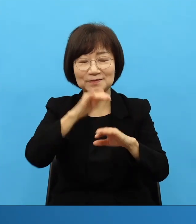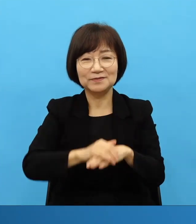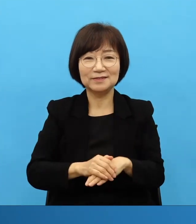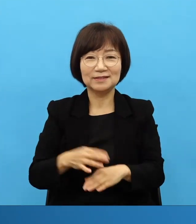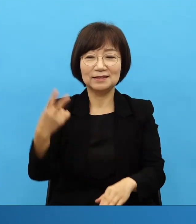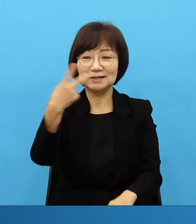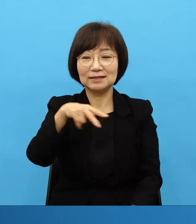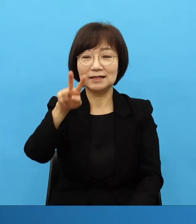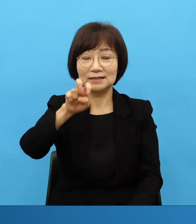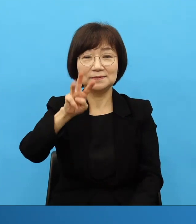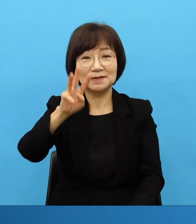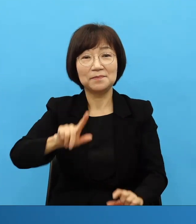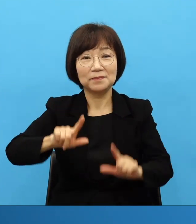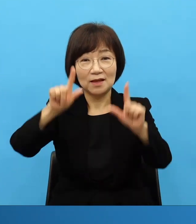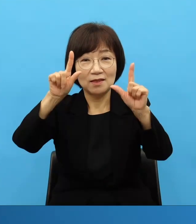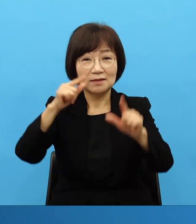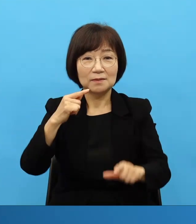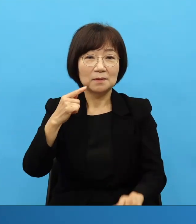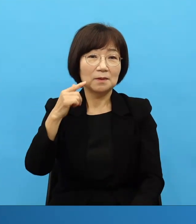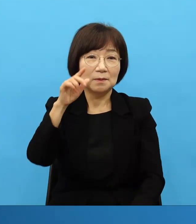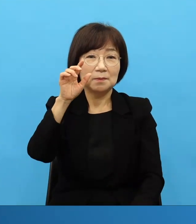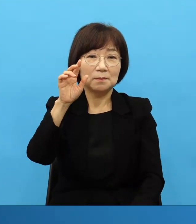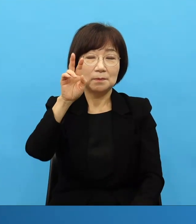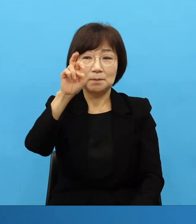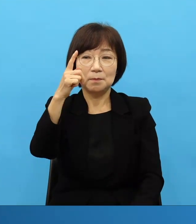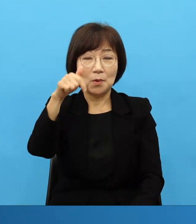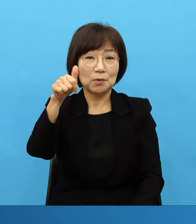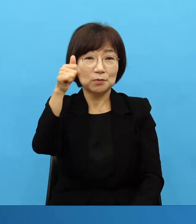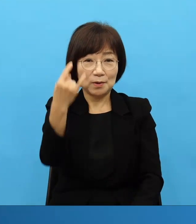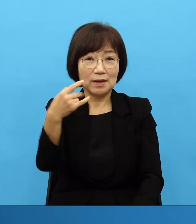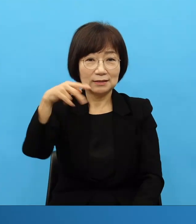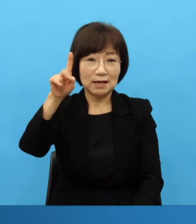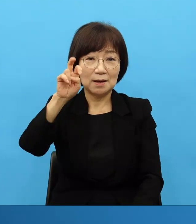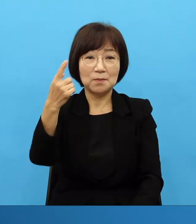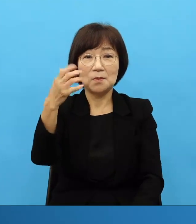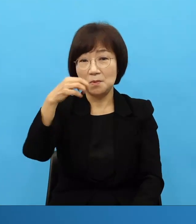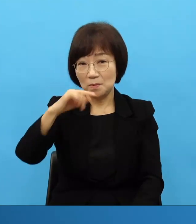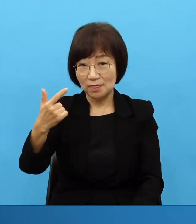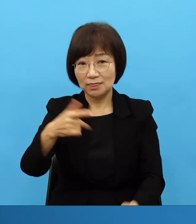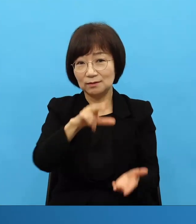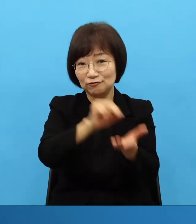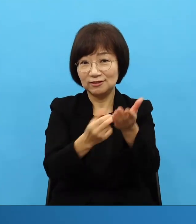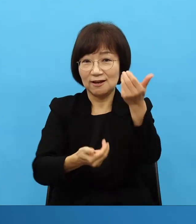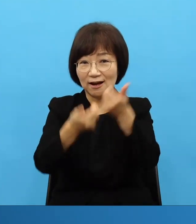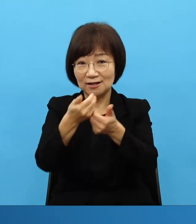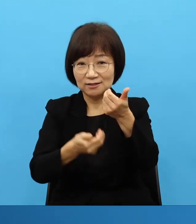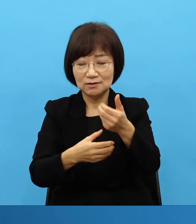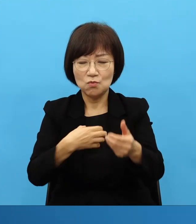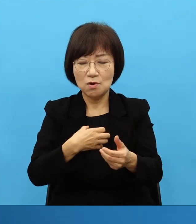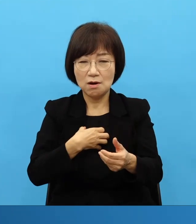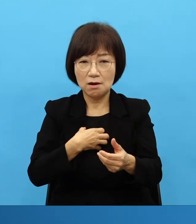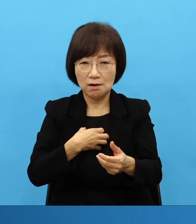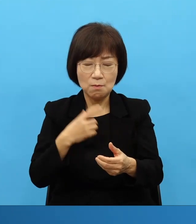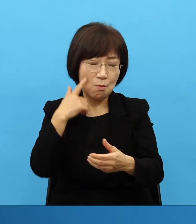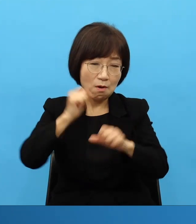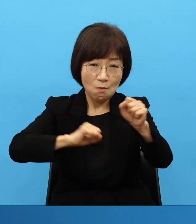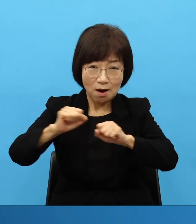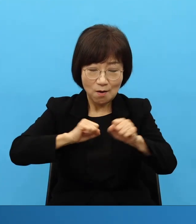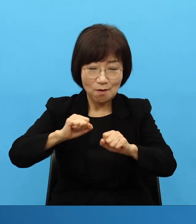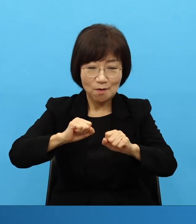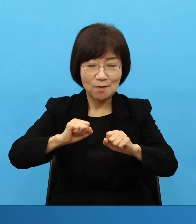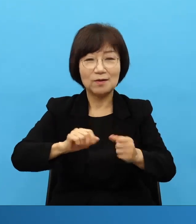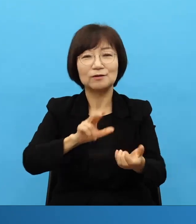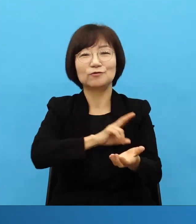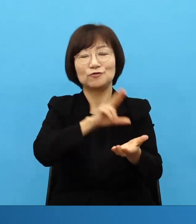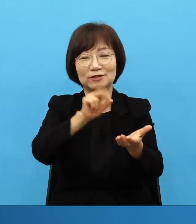2023년 겨울학기 목회사모원이 문제, 갈등, 위기의 목회란 주제로 오는 1월 11일 덕평 RUTC에서 열립니다.